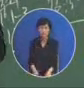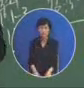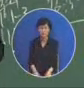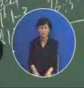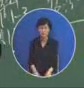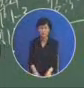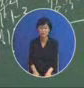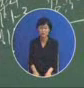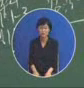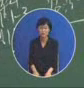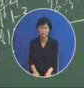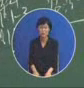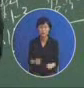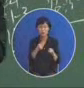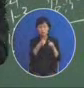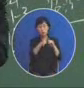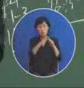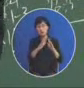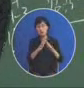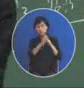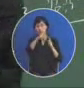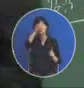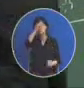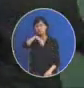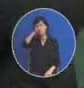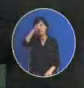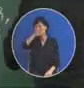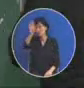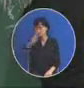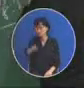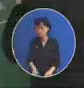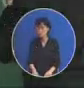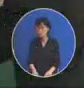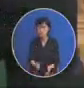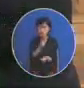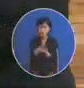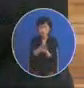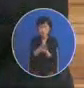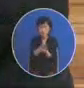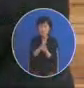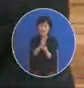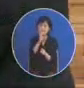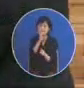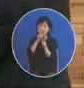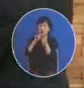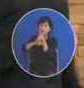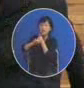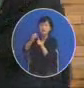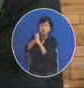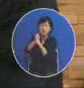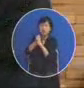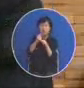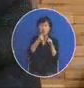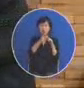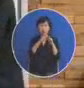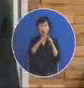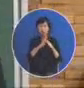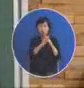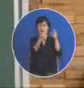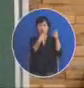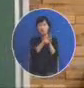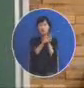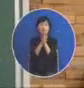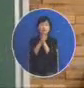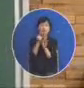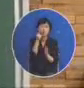Hold on to that covenant. 그냥 성전 건축이 아닌 진짜 언약을 잡았어요. It's not simply just building a church, but really hold on to the covenant. 어떻게